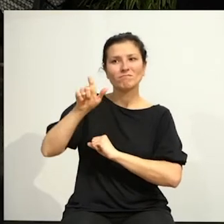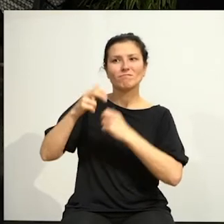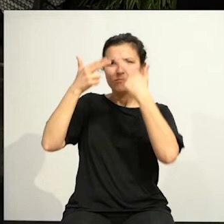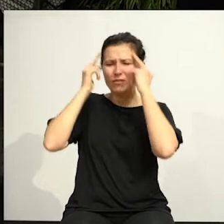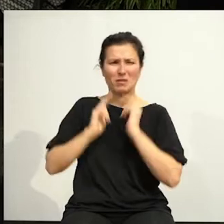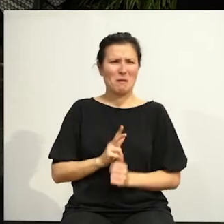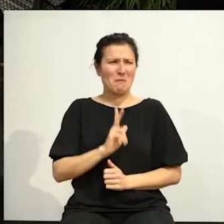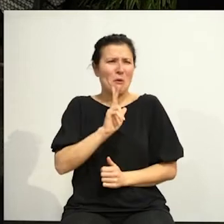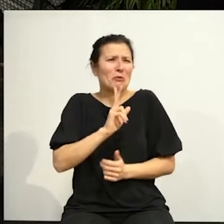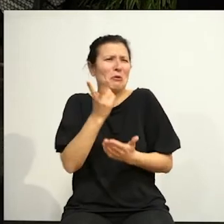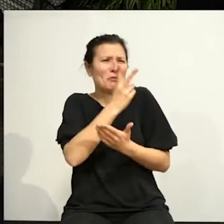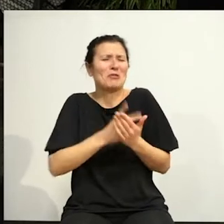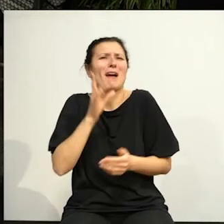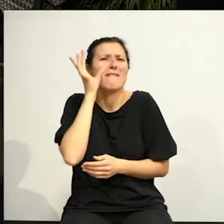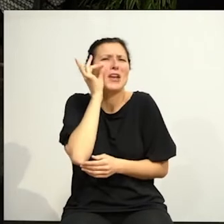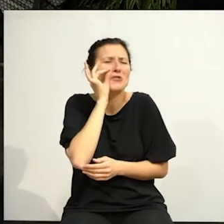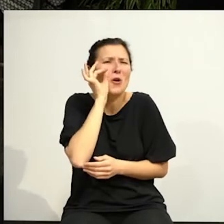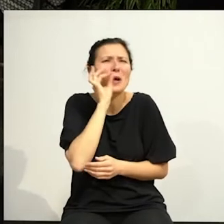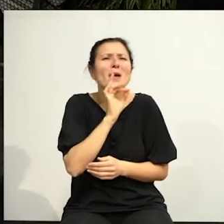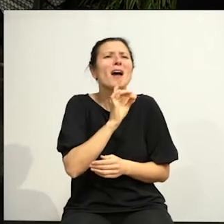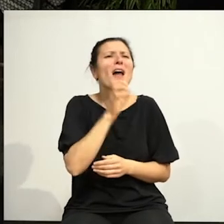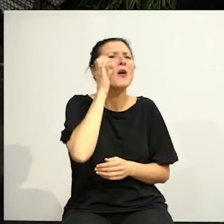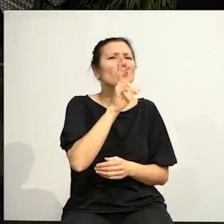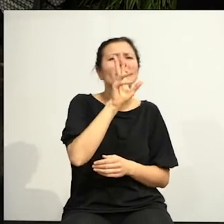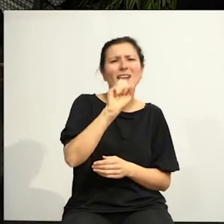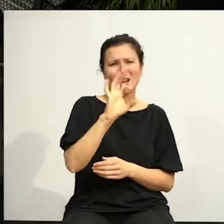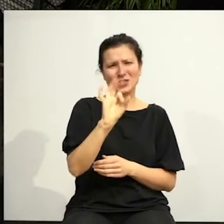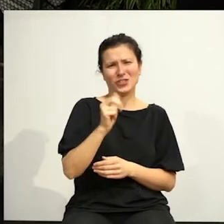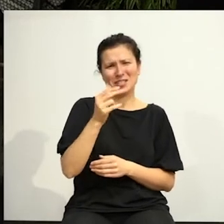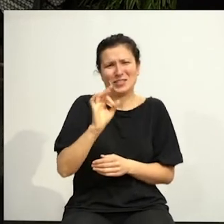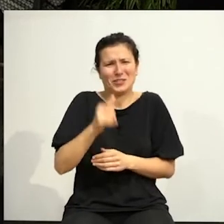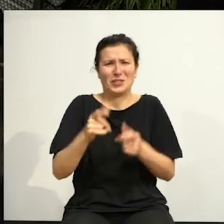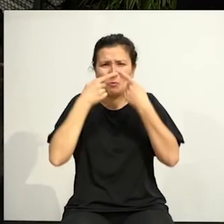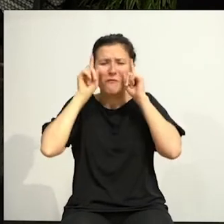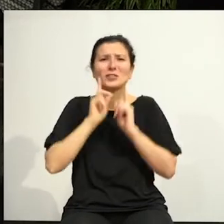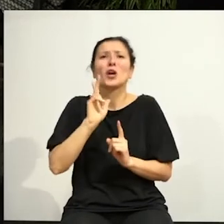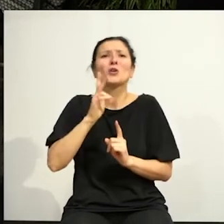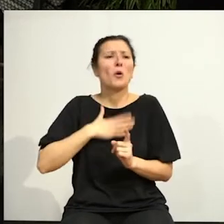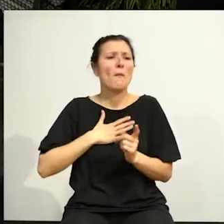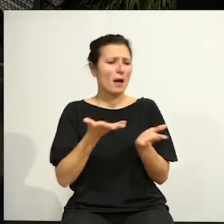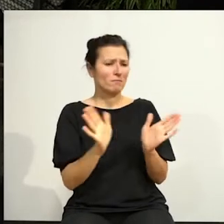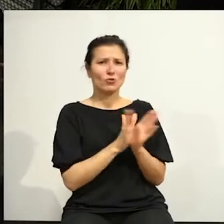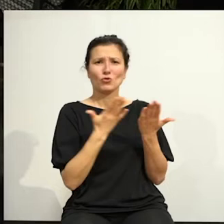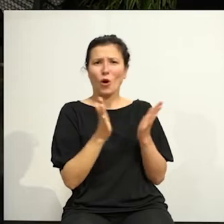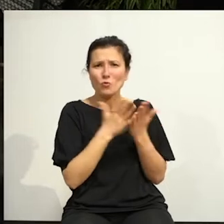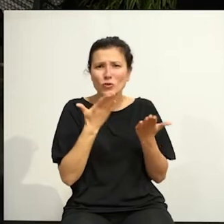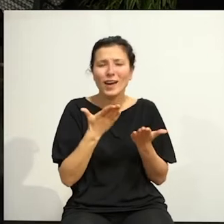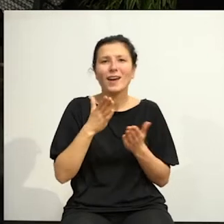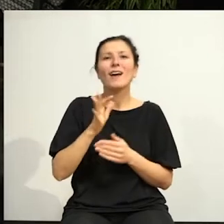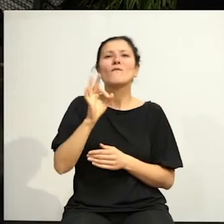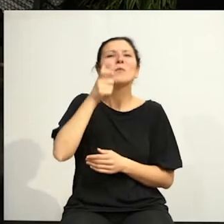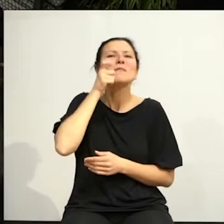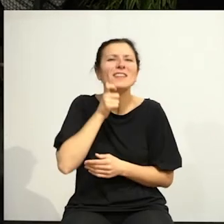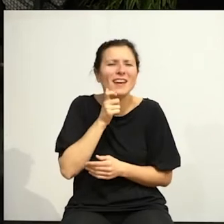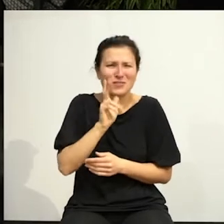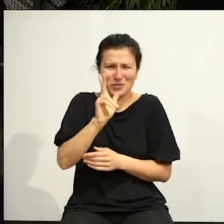poduszki Krasińskiego, kto czyta Słowackiego, kto ma przy tobie tomik Mickiewicza. Ale już Remigiusza Mroza. Tak, tak.